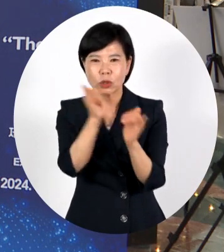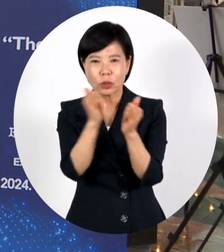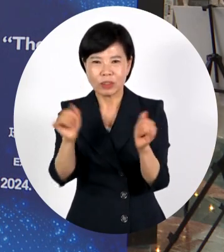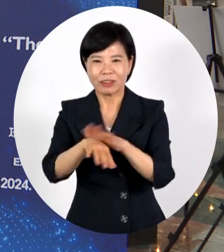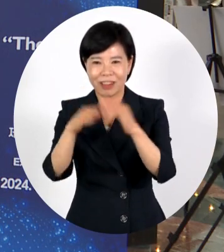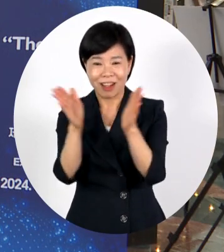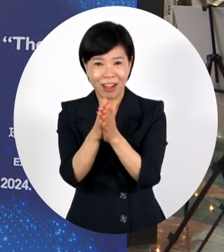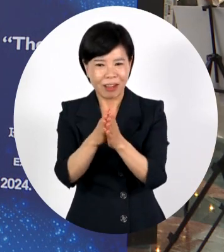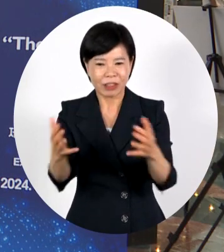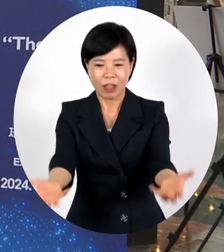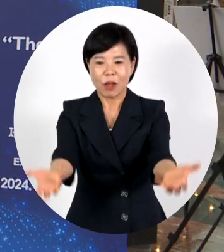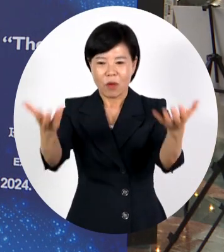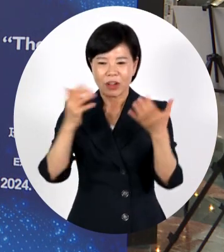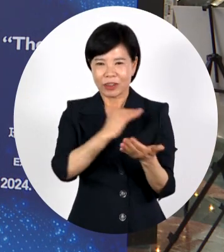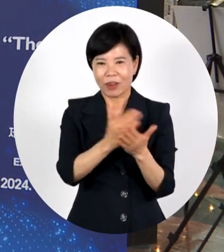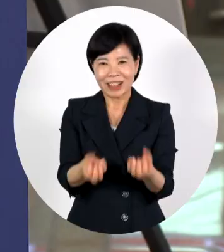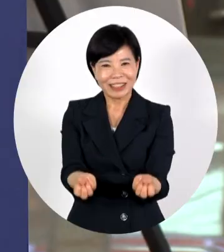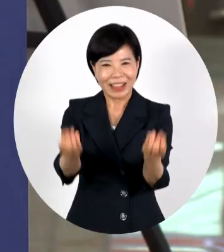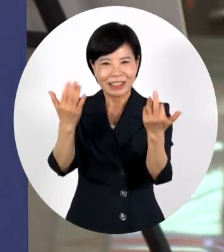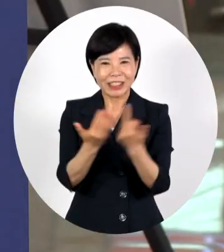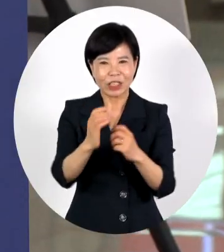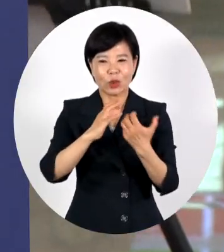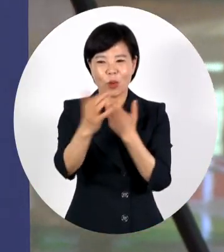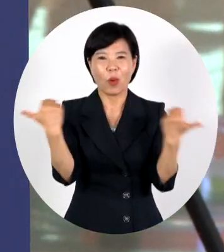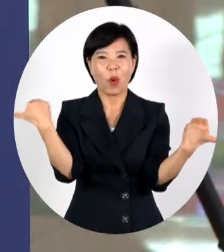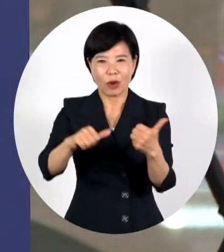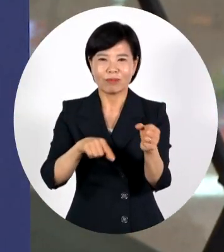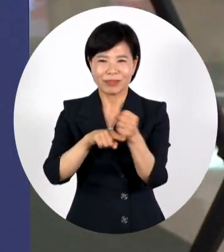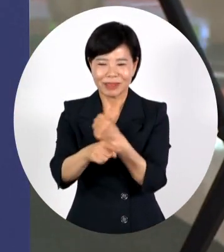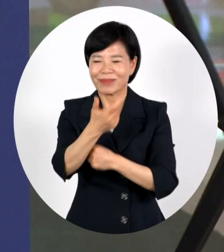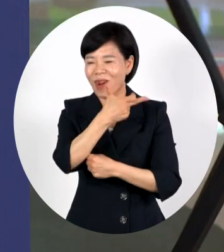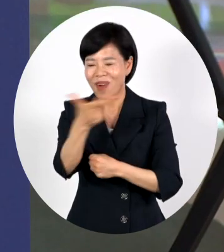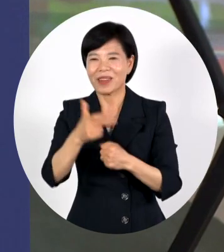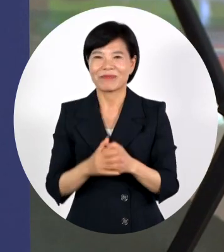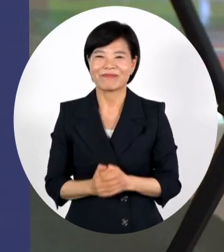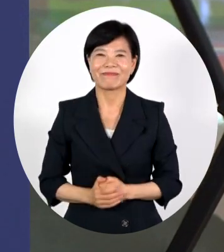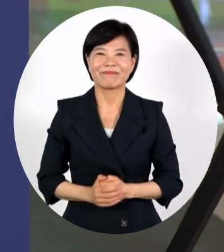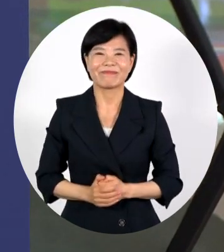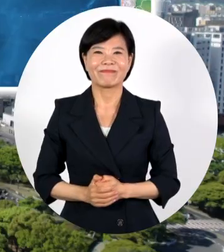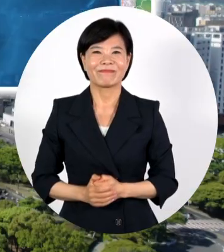서포터즈 발대식 등 다양한 행사가 이어져 제주 포럼의 의미를 더했습니다.